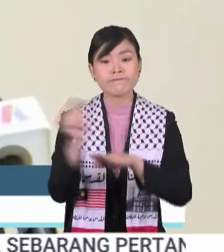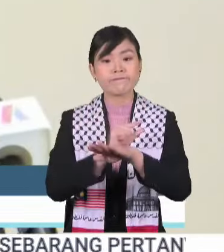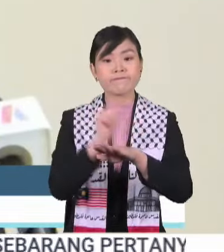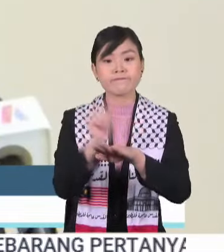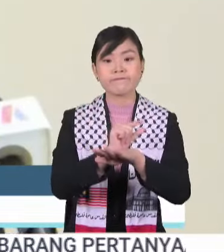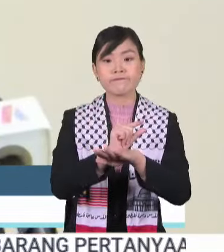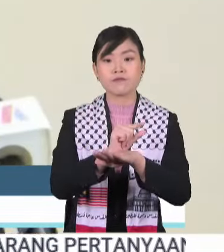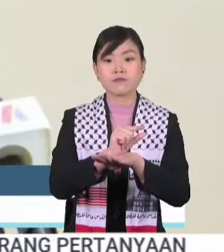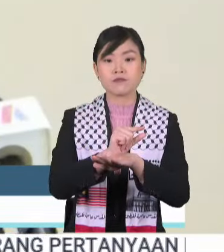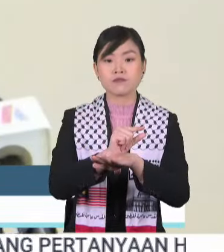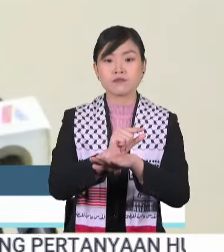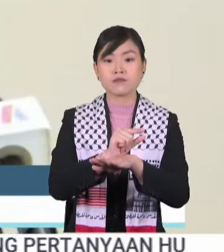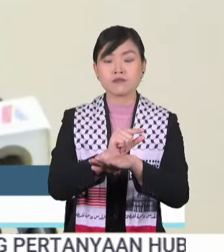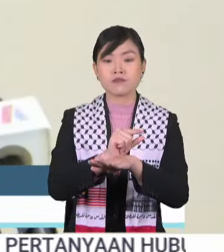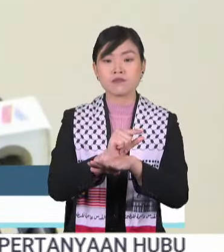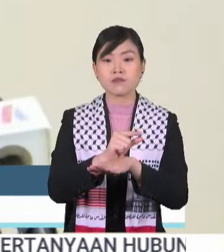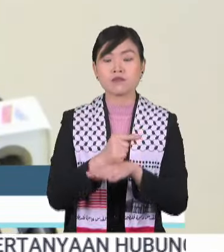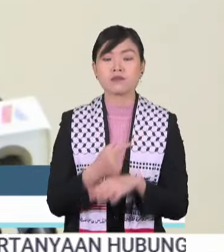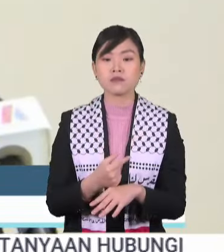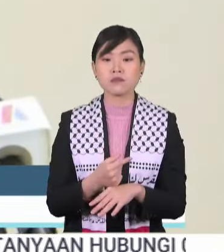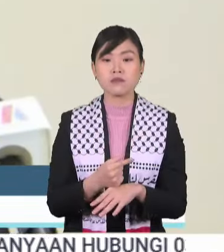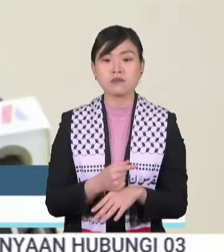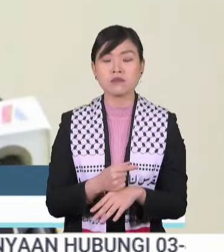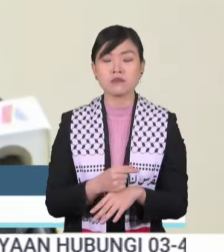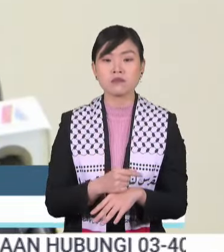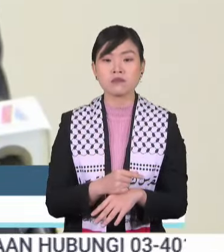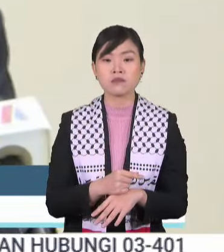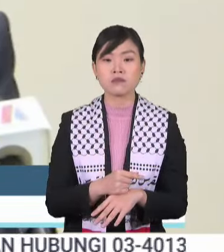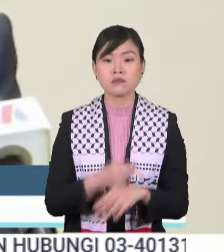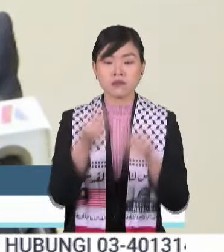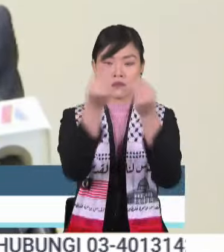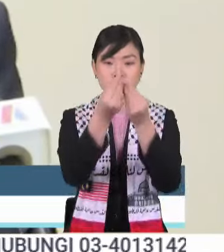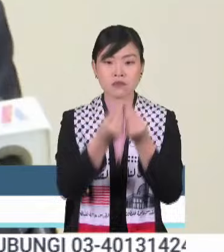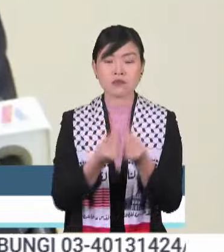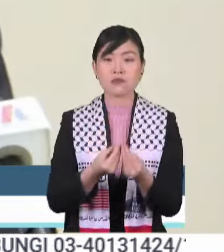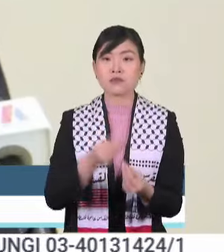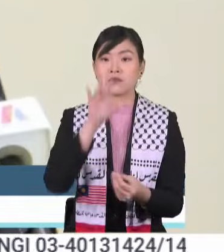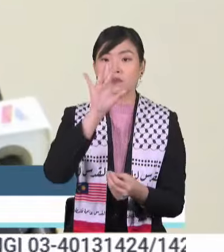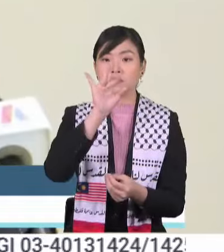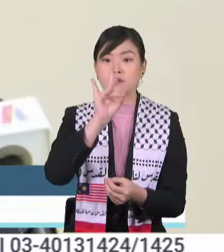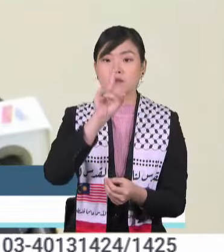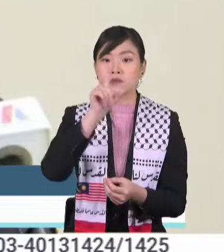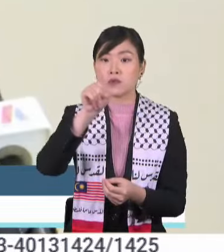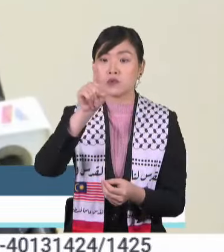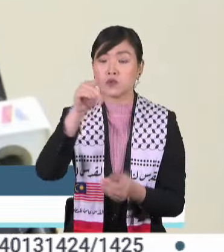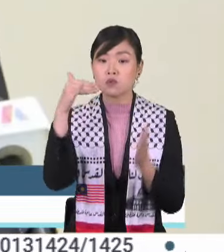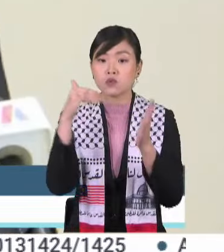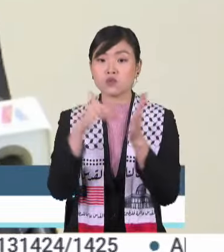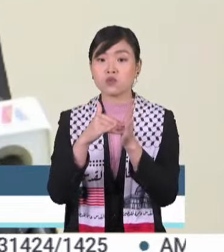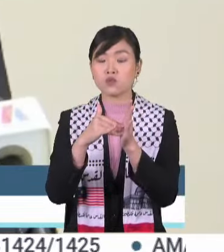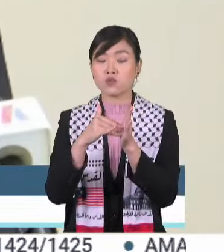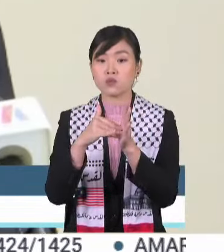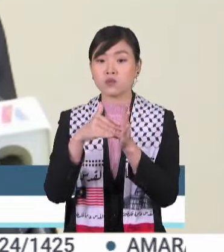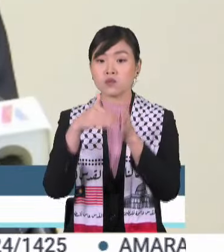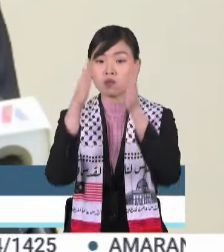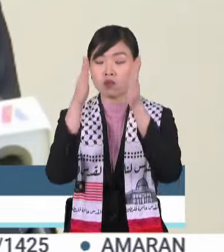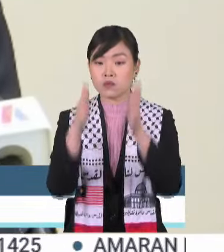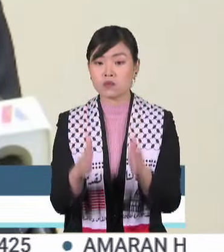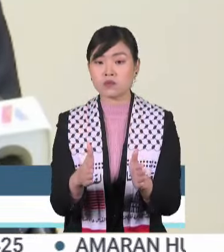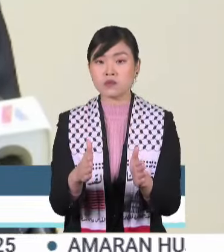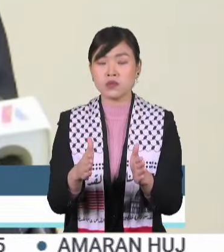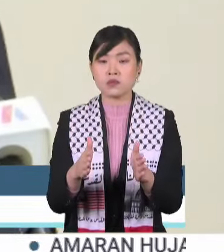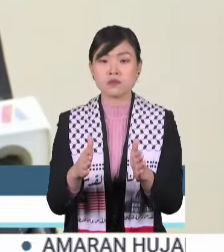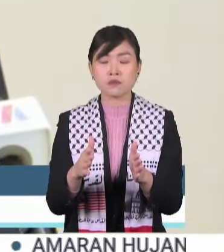21 me padu sehingga 35 me padu sejumlah 81 Rib pengguna akaun domestik ataupun